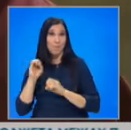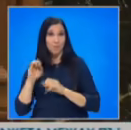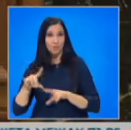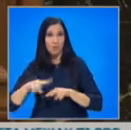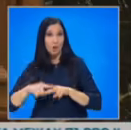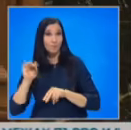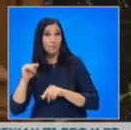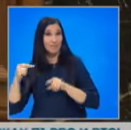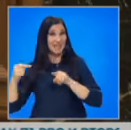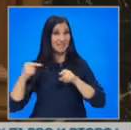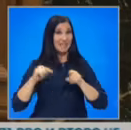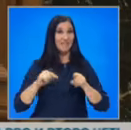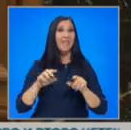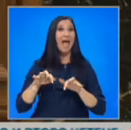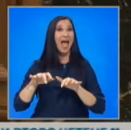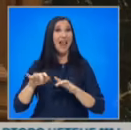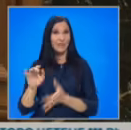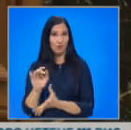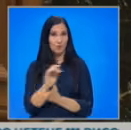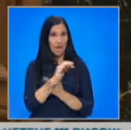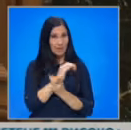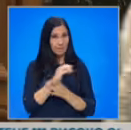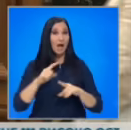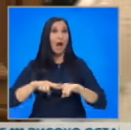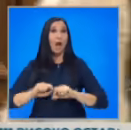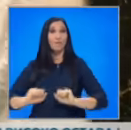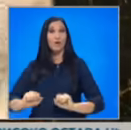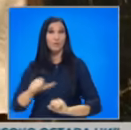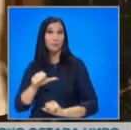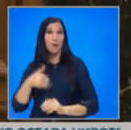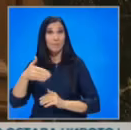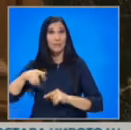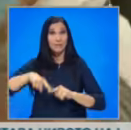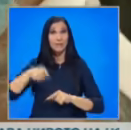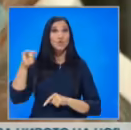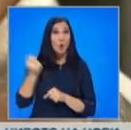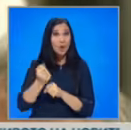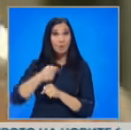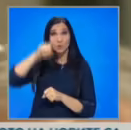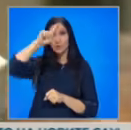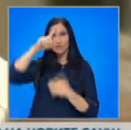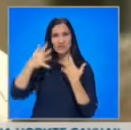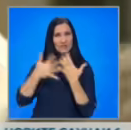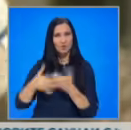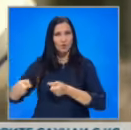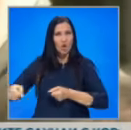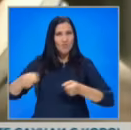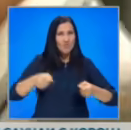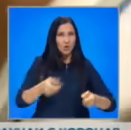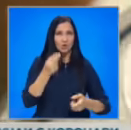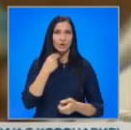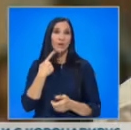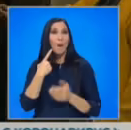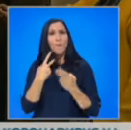ще бъде следен с електронна гривна. Адвокатите му изтъкнаха пред съда, че той е работил в Софийския затвор, разнасял храна.